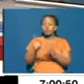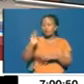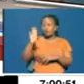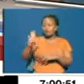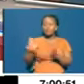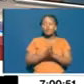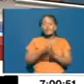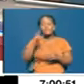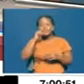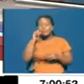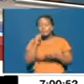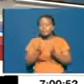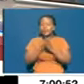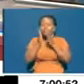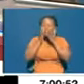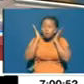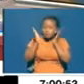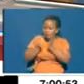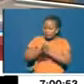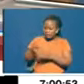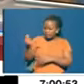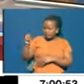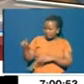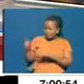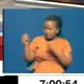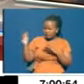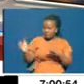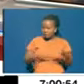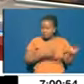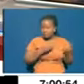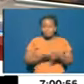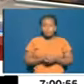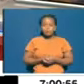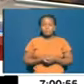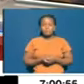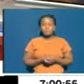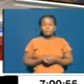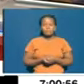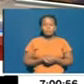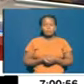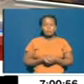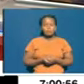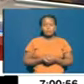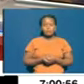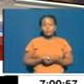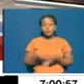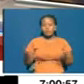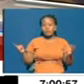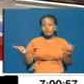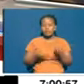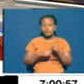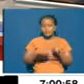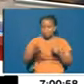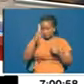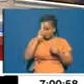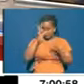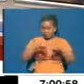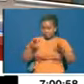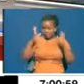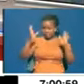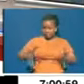Boni Musambi na at Sarafin_Robi. Kweli kabisa, na tunaanza na taarifa yetu kuu ambapo maafisa sita wa polisi wanaodaiwa kuwaua